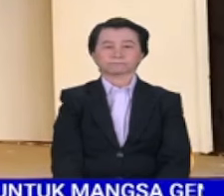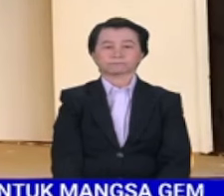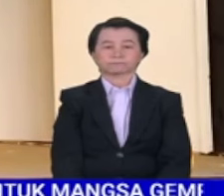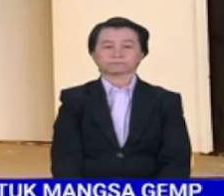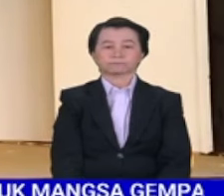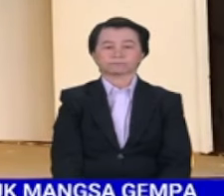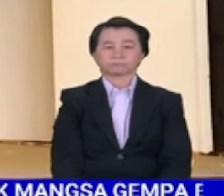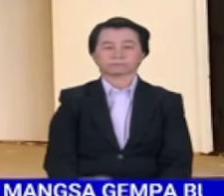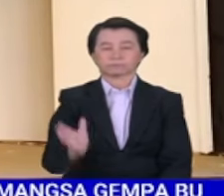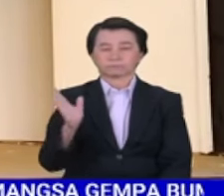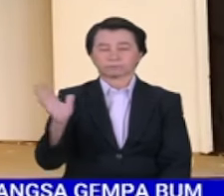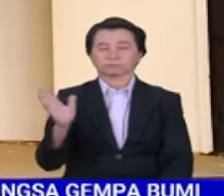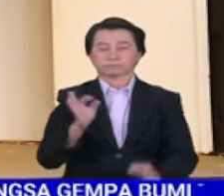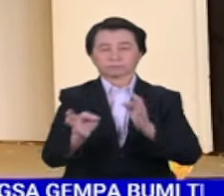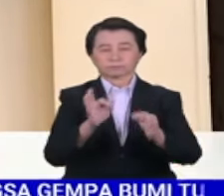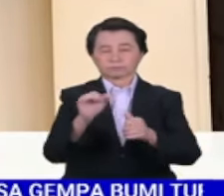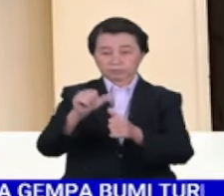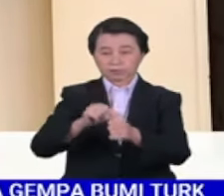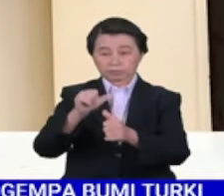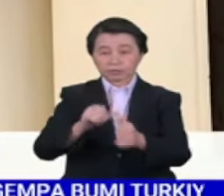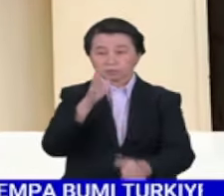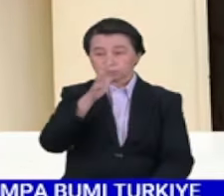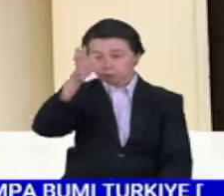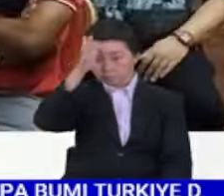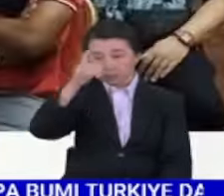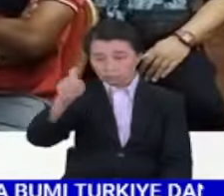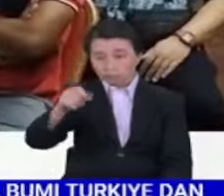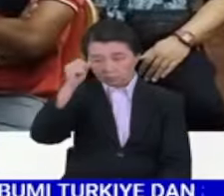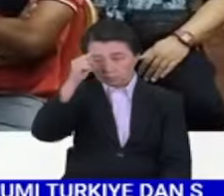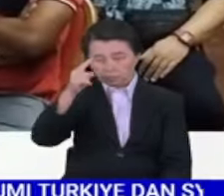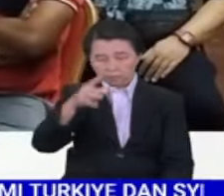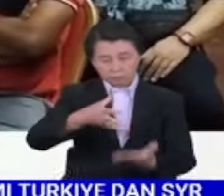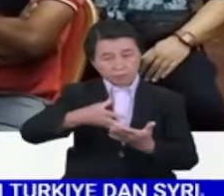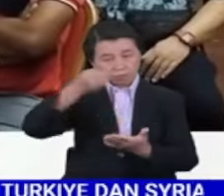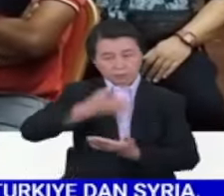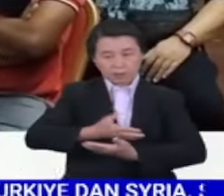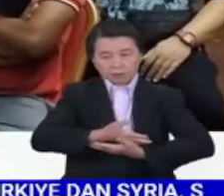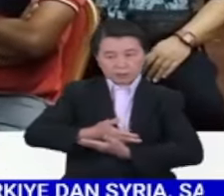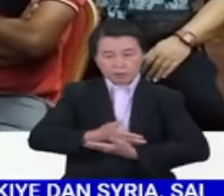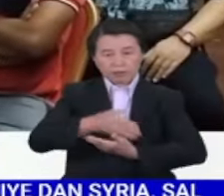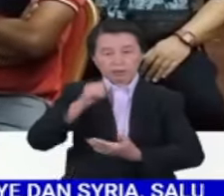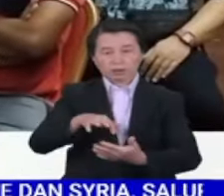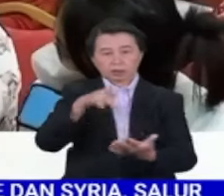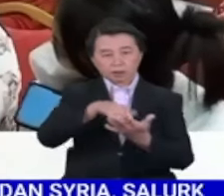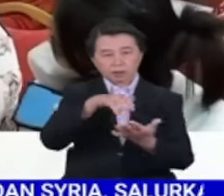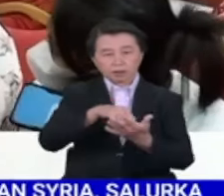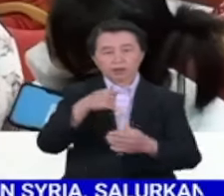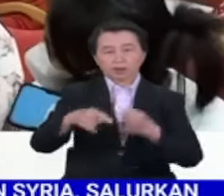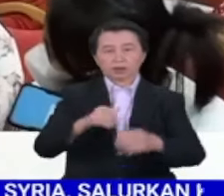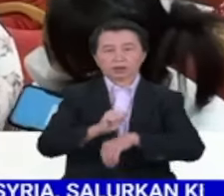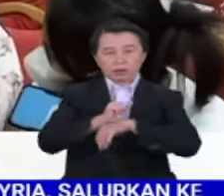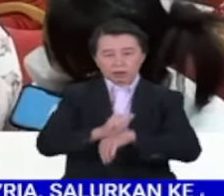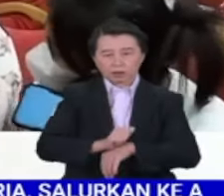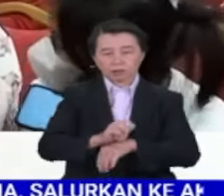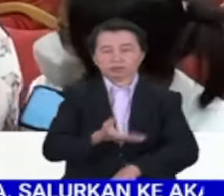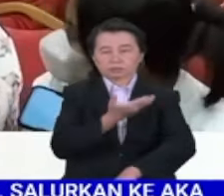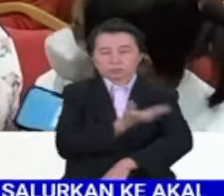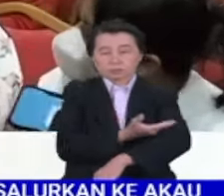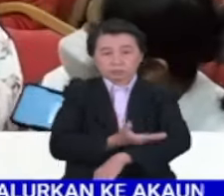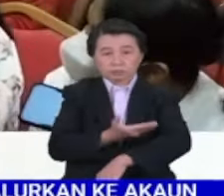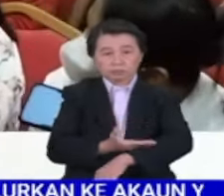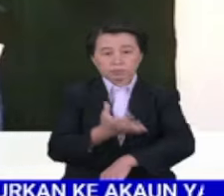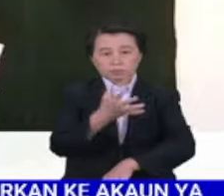menjelaskan setiap Ibu baper perlu menitikberatkan pembelajaran anak-anak dan pengajaran tentang adab dan syashiyah